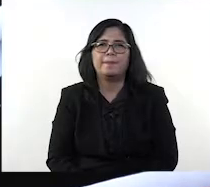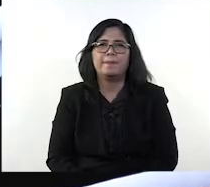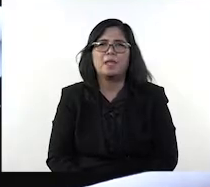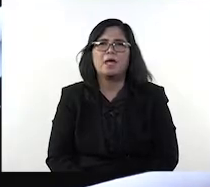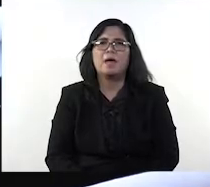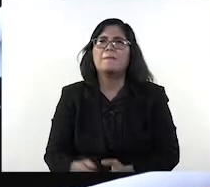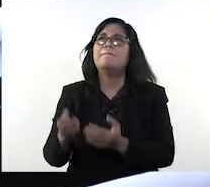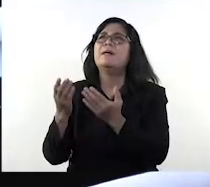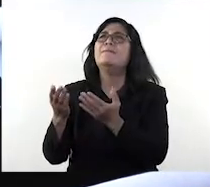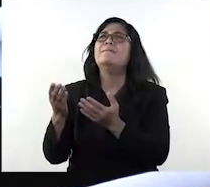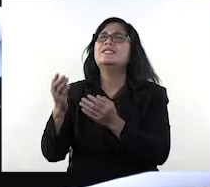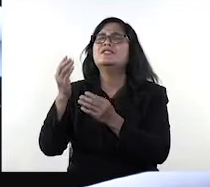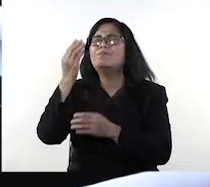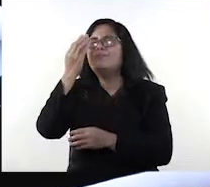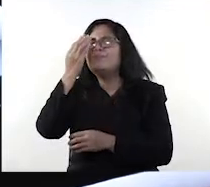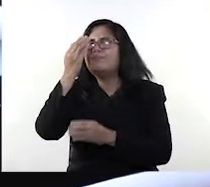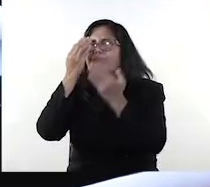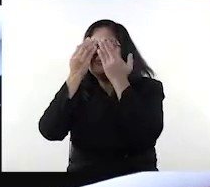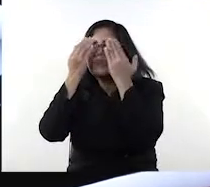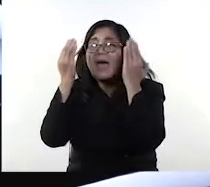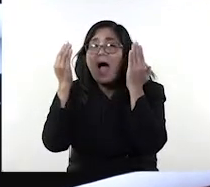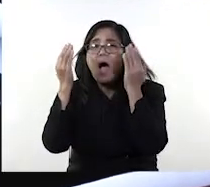Hai ke pengemis dan Pengemis Buta